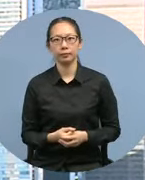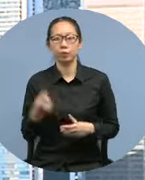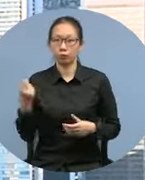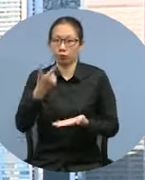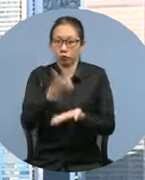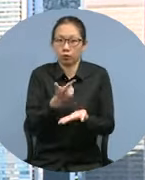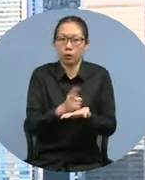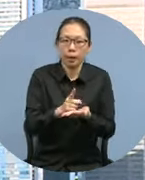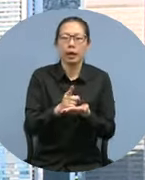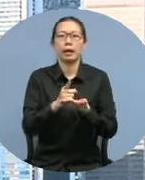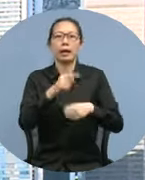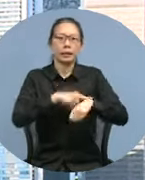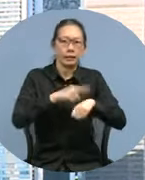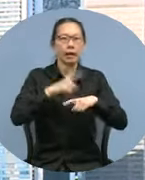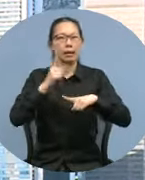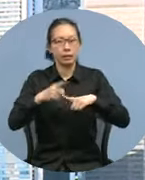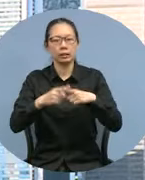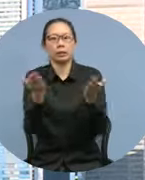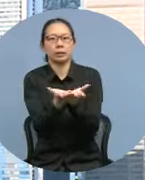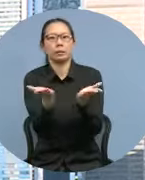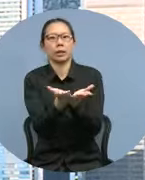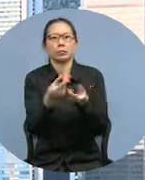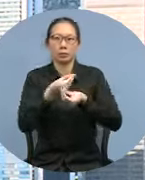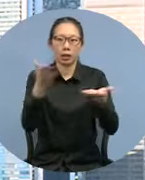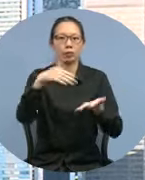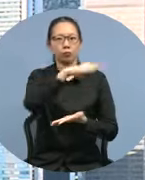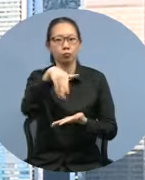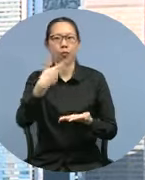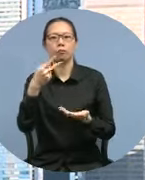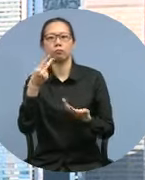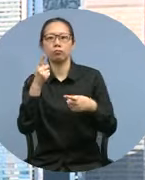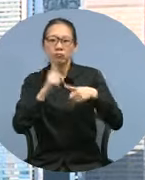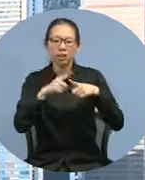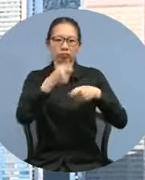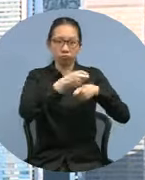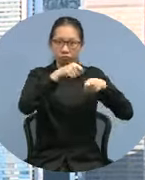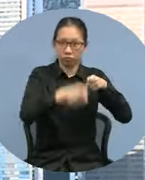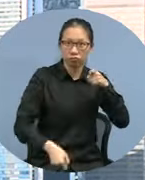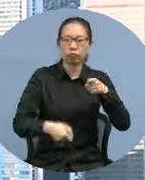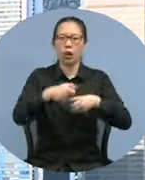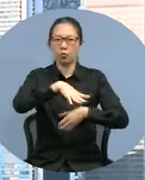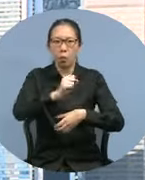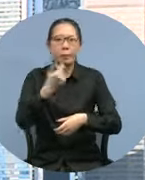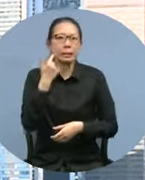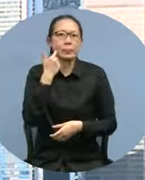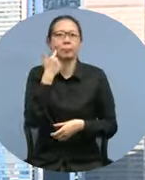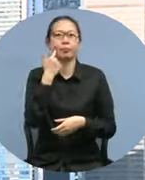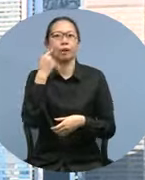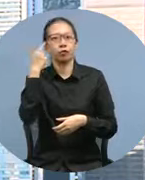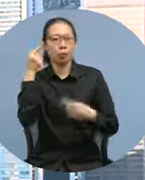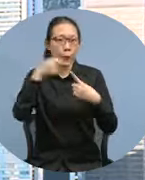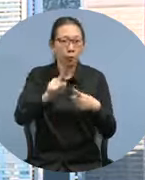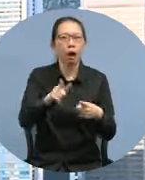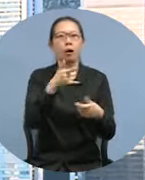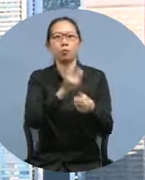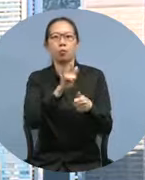和事實來證明，到大家看到它是用得很嚴謹，也都是為了維護國家安全，大家